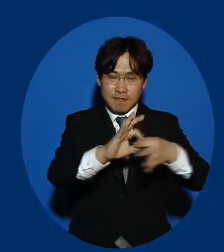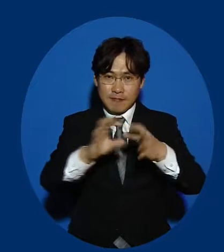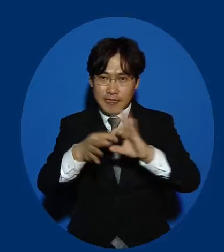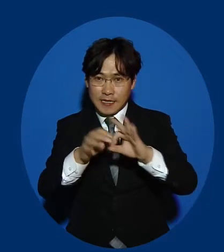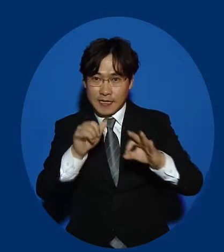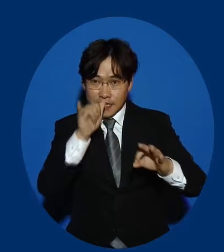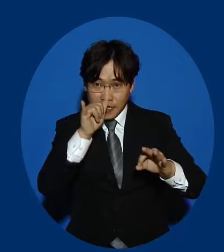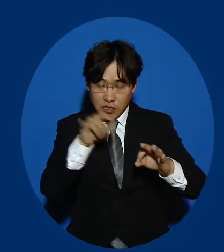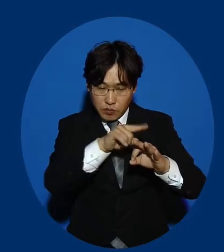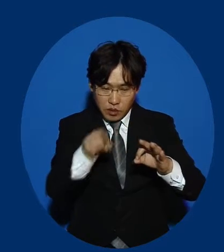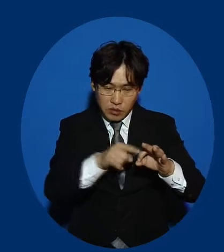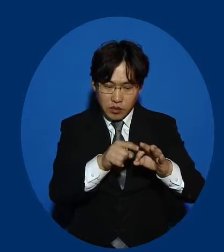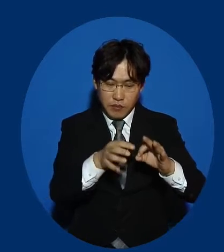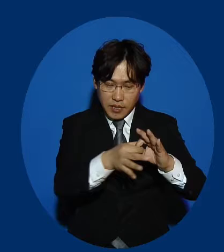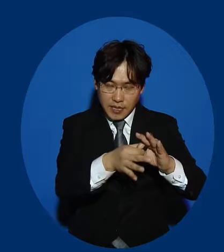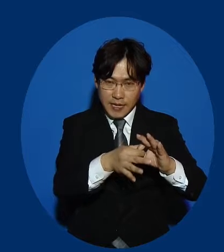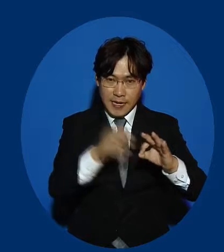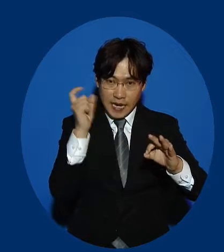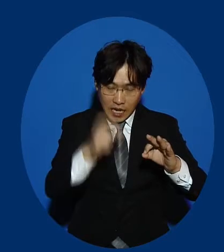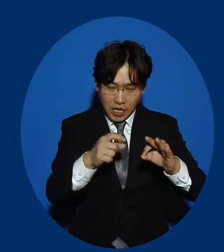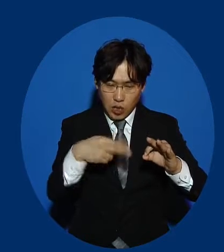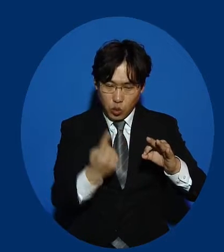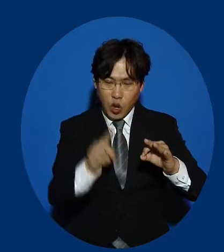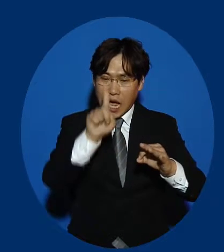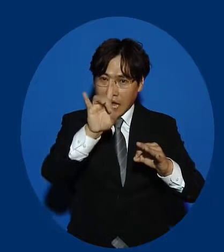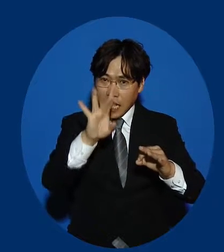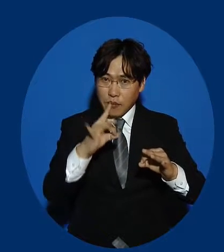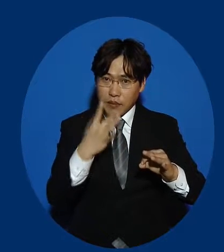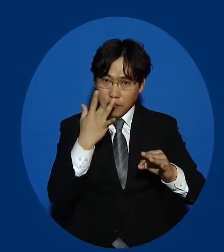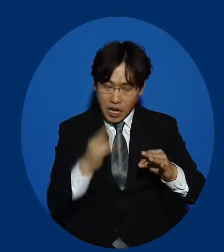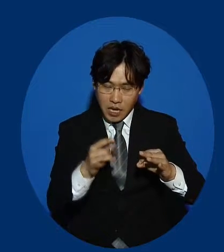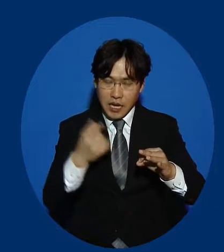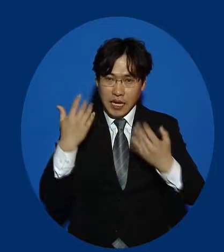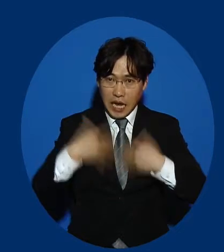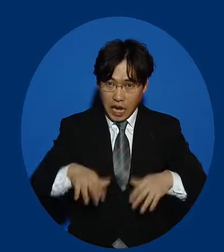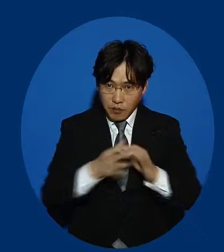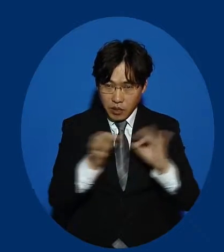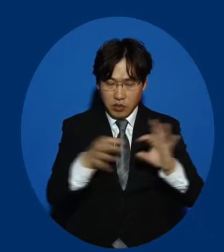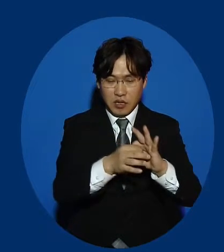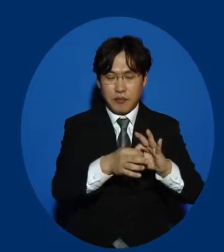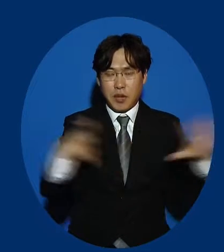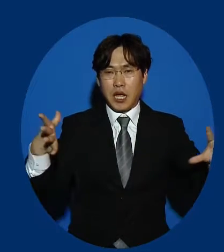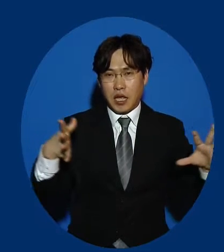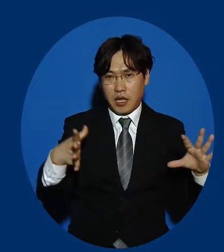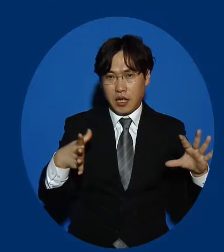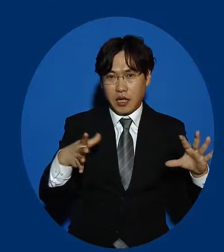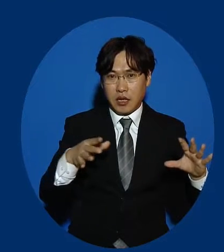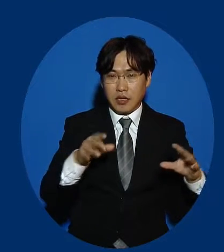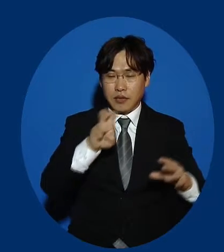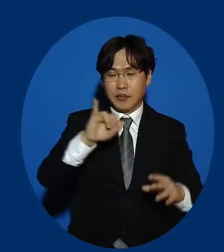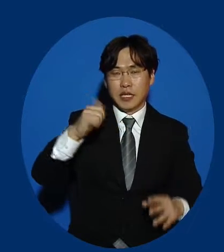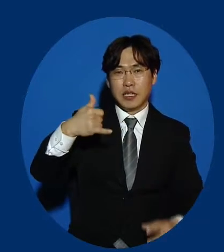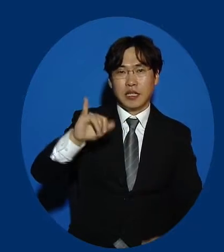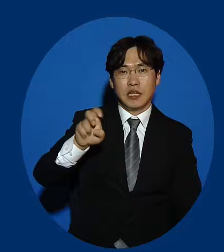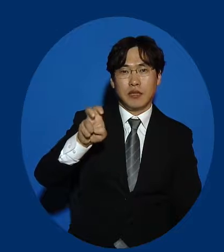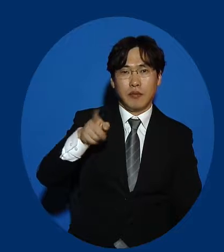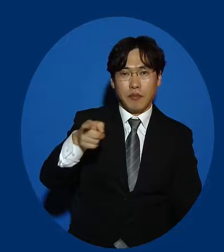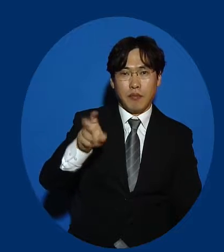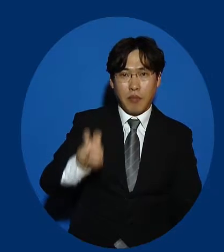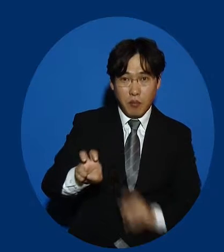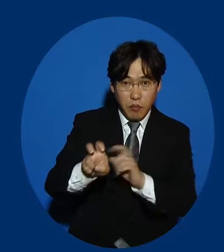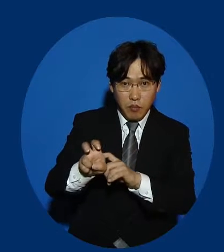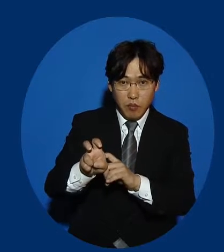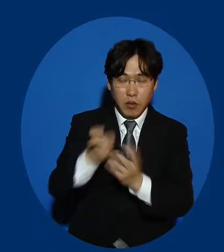미니멈 법칙이에요. 모든 중심은 지금까지는 강자 중심이었지만 앞으로는 미니멈 법칙에 의해서 약자 중심,